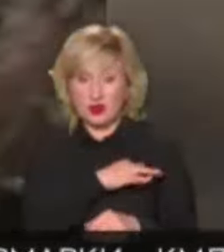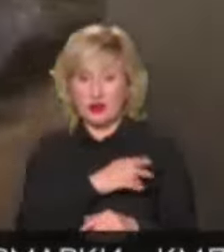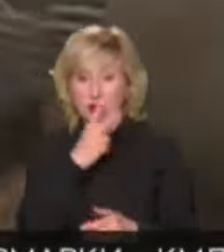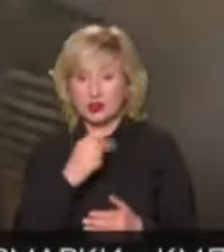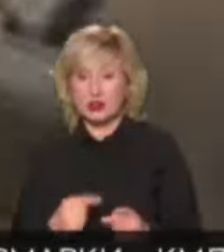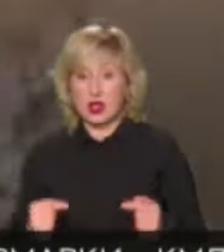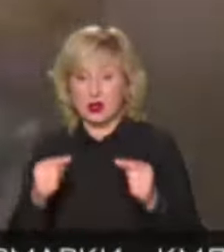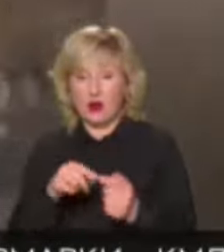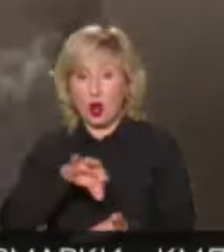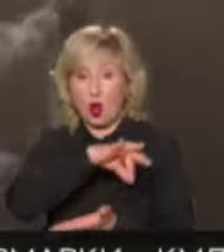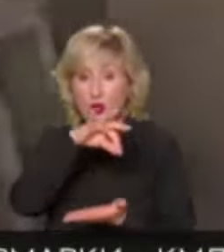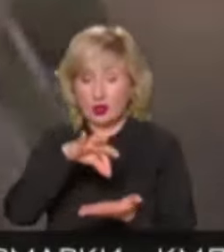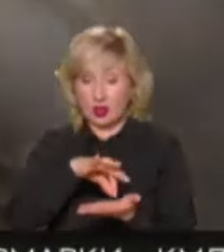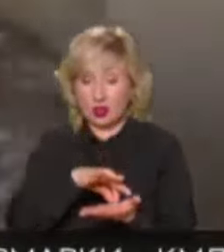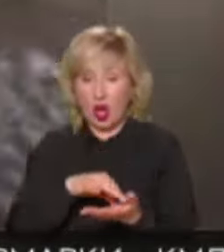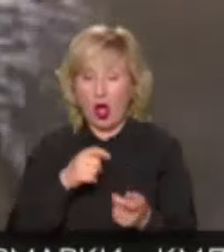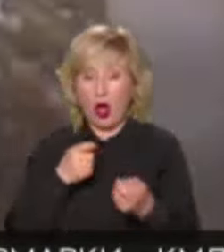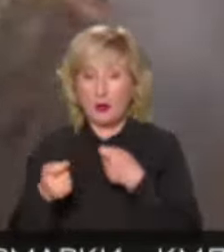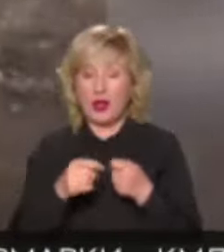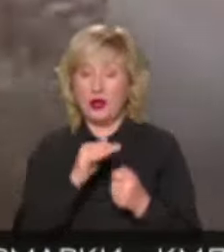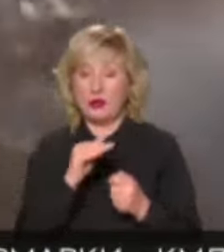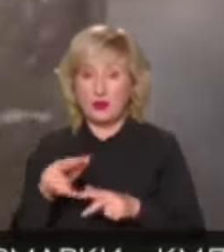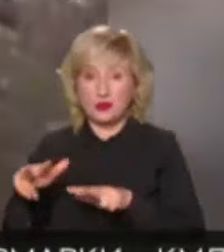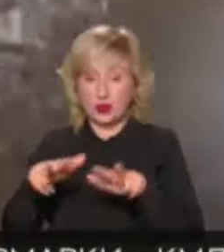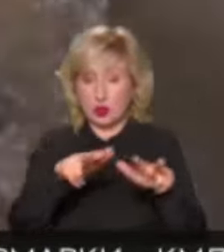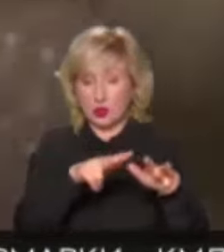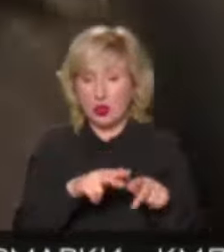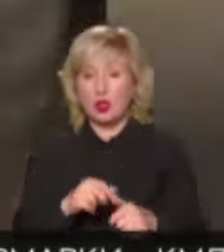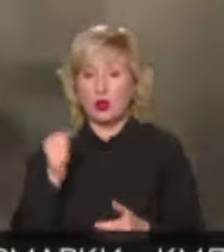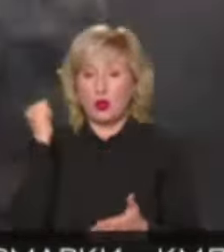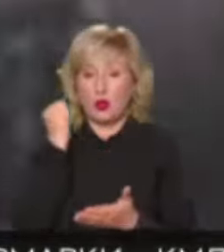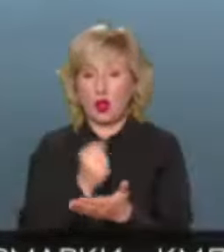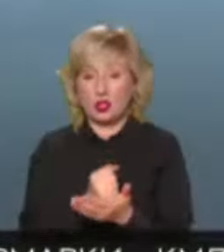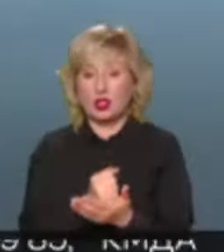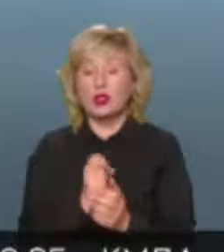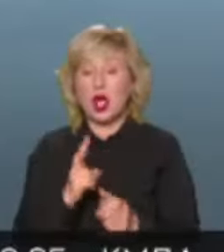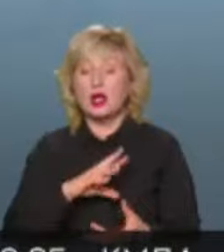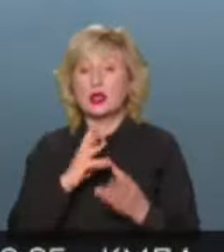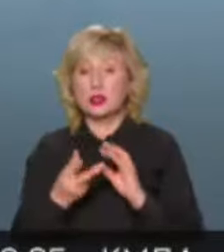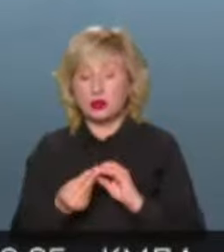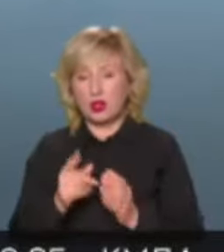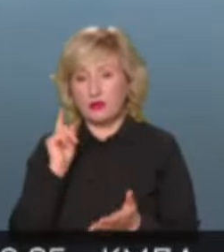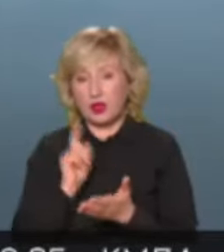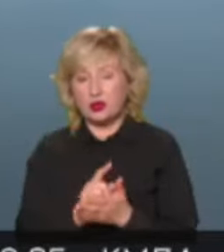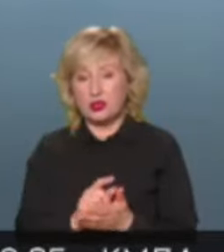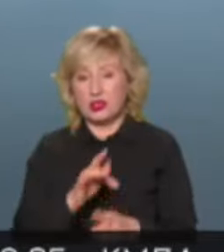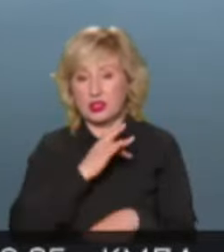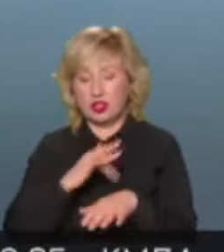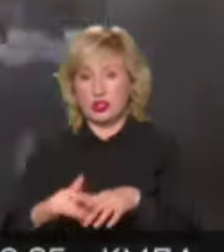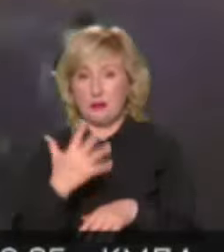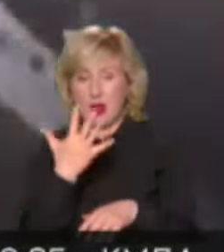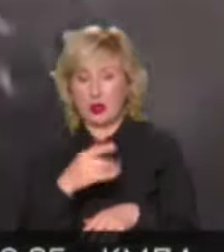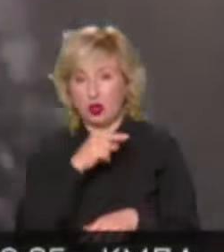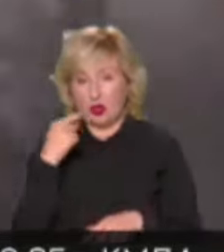встановлення координат вже оператори FPV-дронів «Камікадзе» нанесли ураження. Як результат, вдалося знищити 5